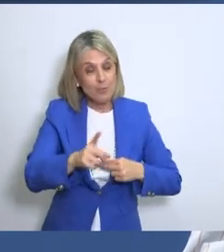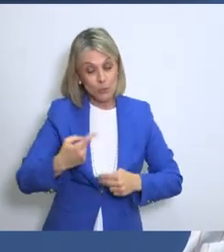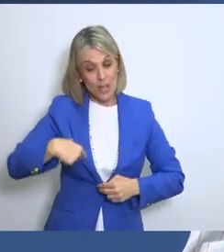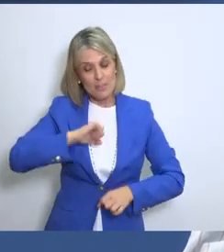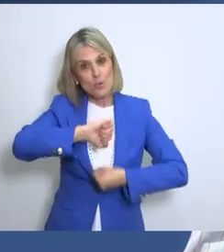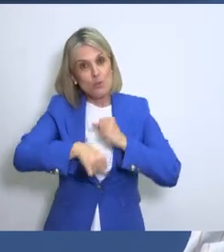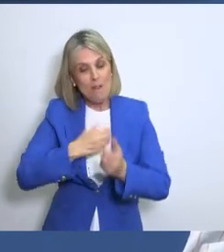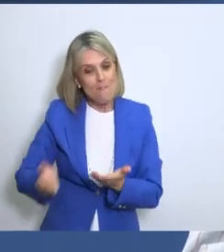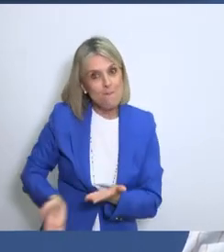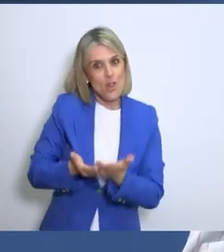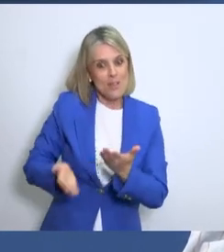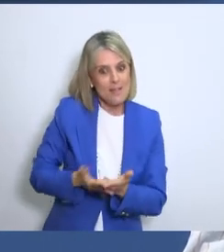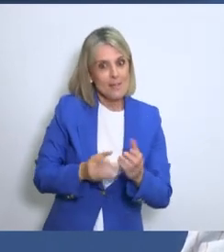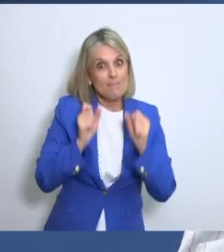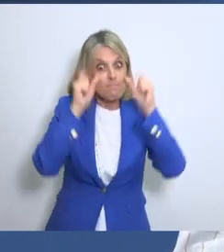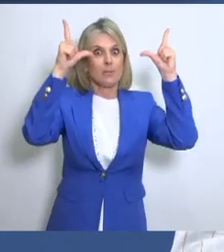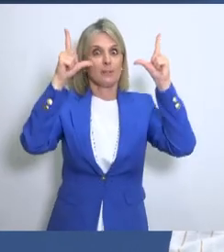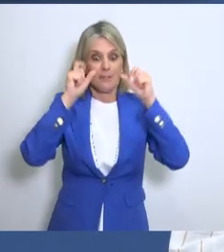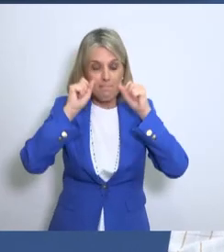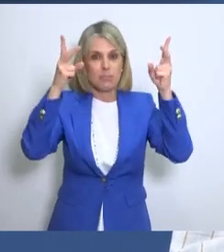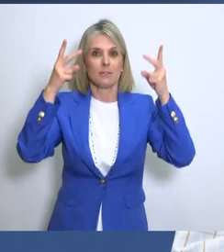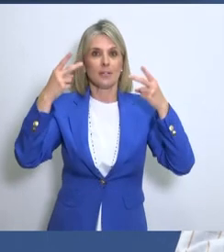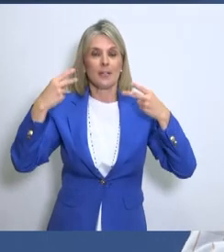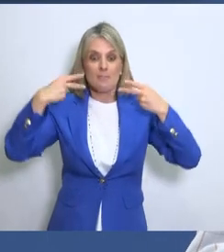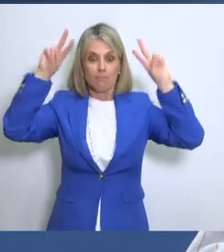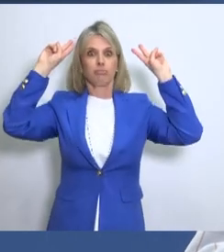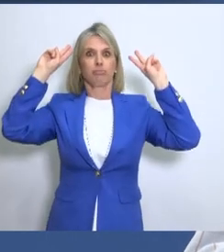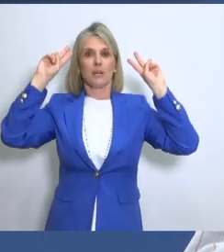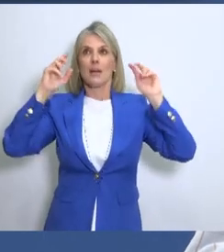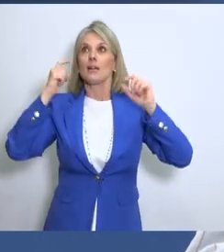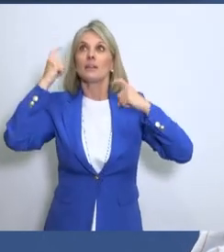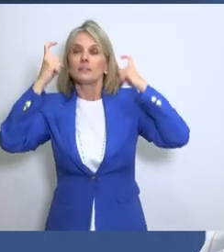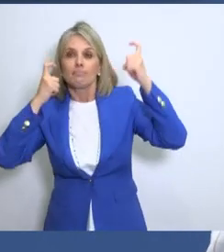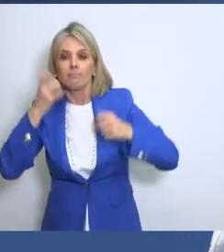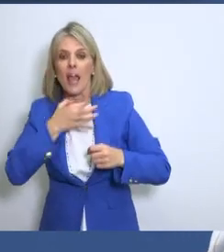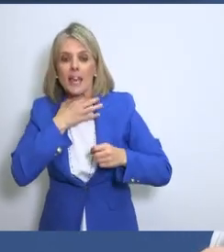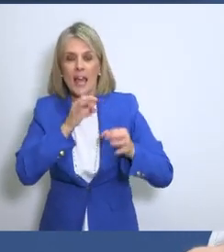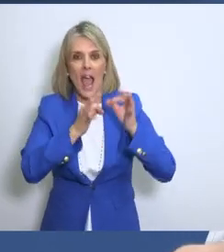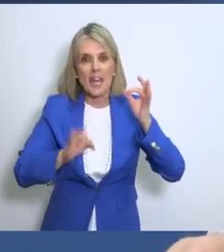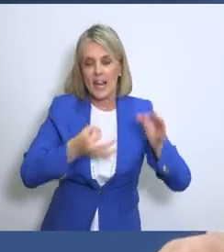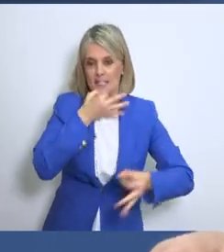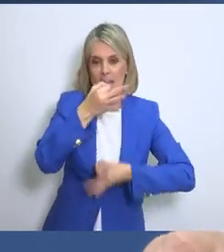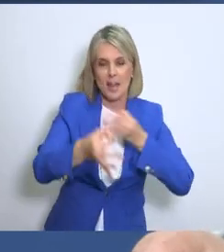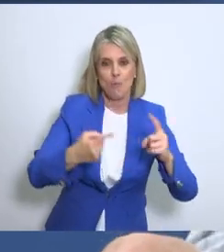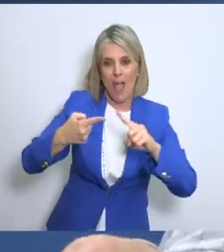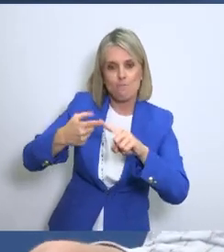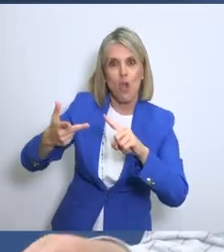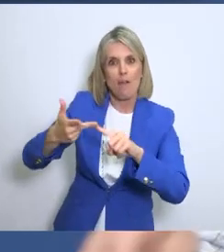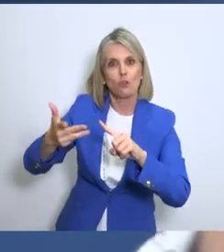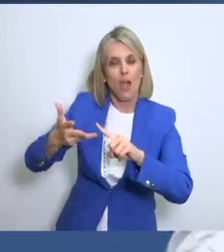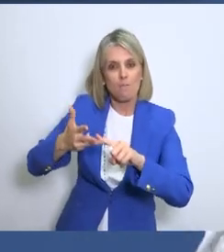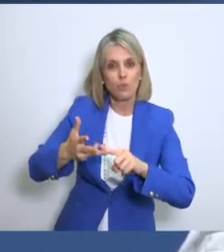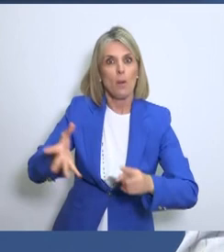με κάθε τρόπο, αυτούς θέλουμε να βοηθήσουμε με κάθε τρόπο με τις αναλύσεις μας, με τις αγώνες